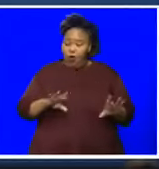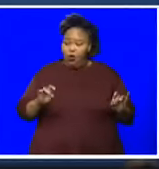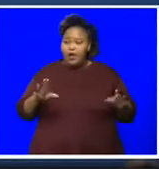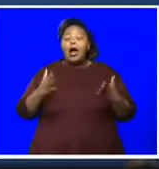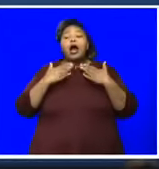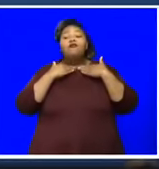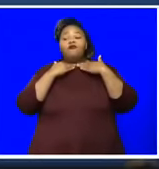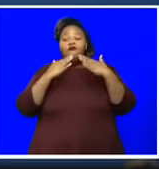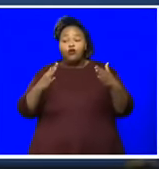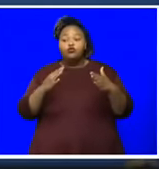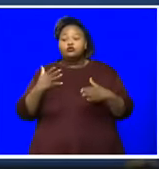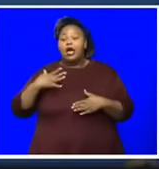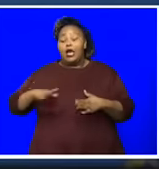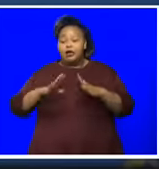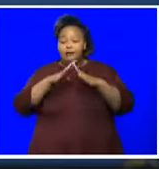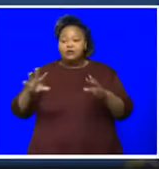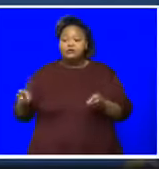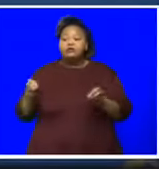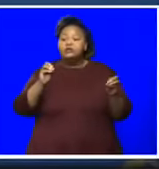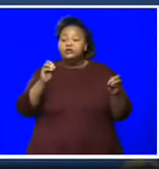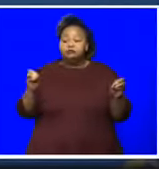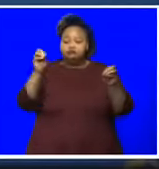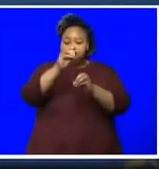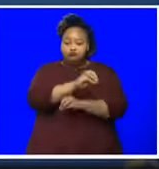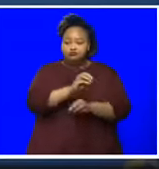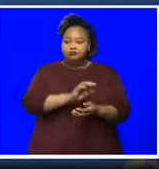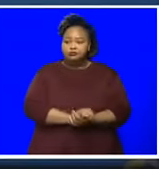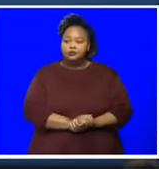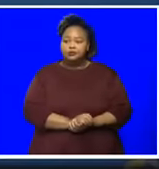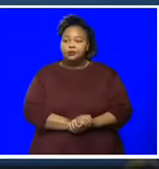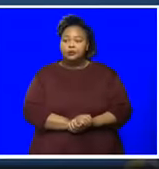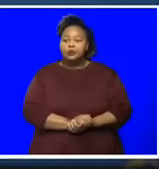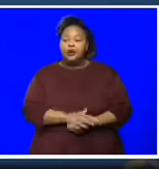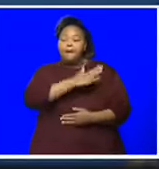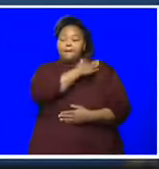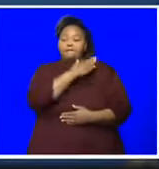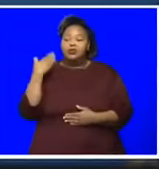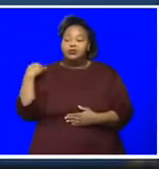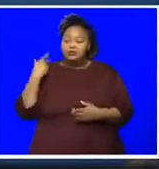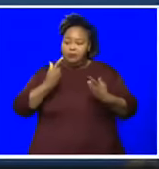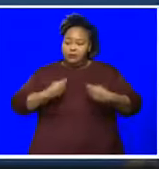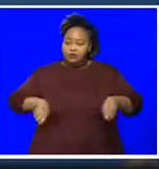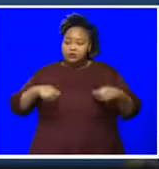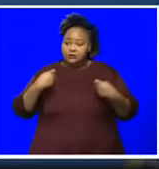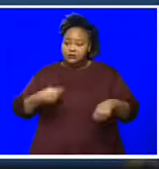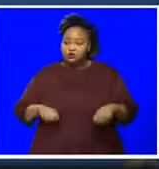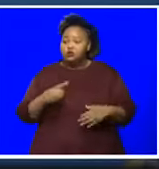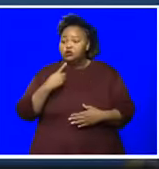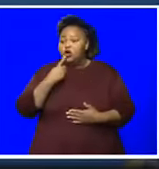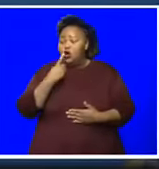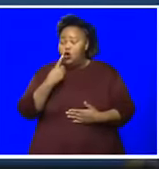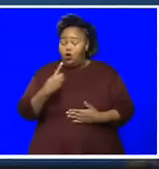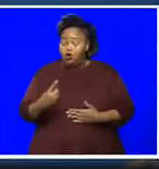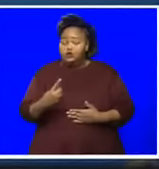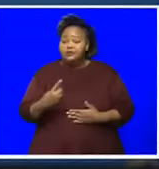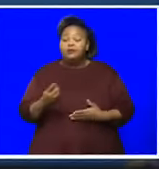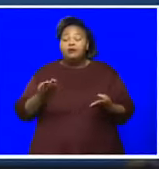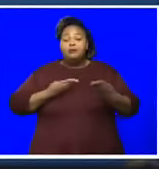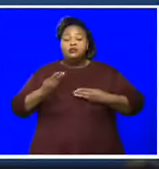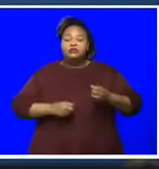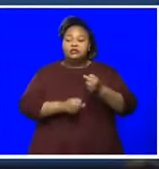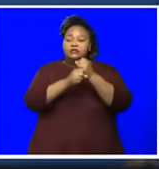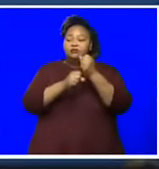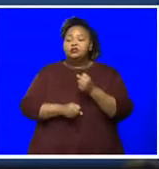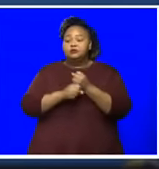Induna yetemidlalo kuleli Harris Bulunga ithi umthelela wedinkampani letidimele letisekela temidlalo sewuyabonakala